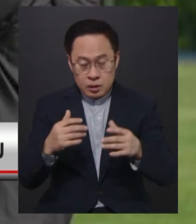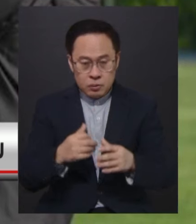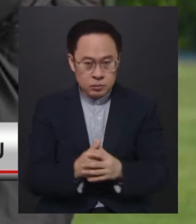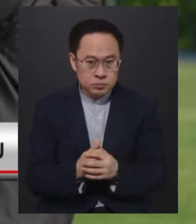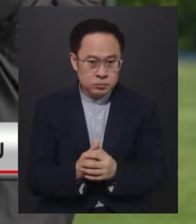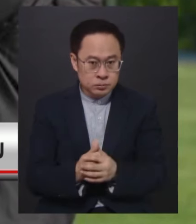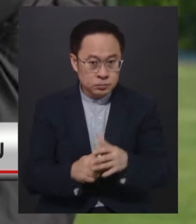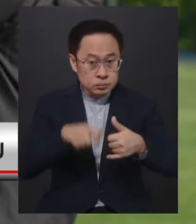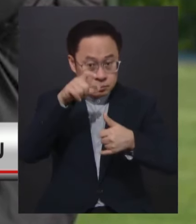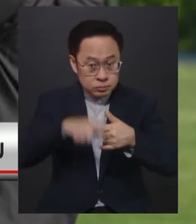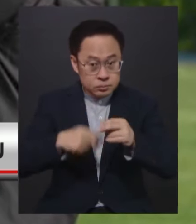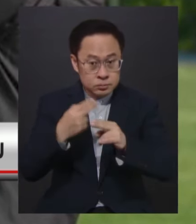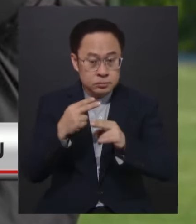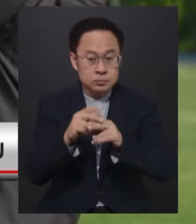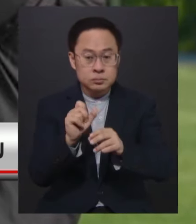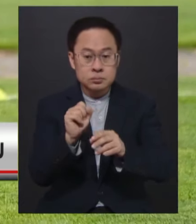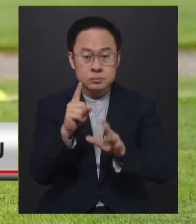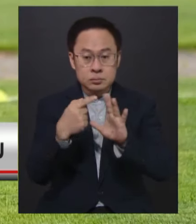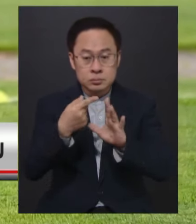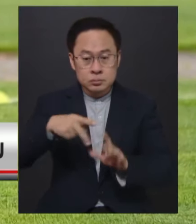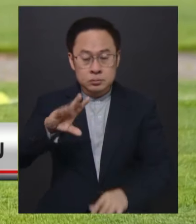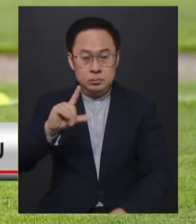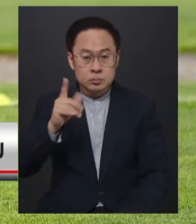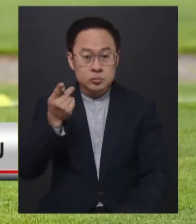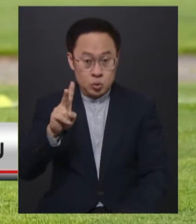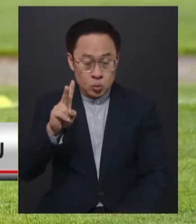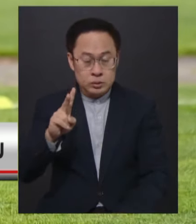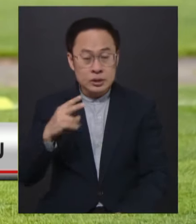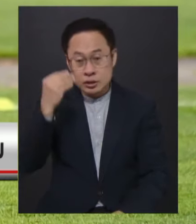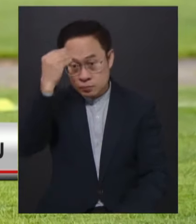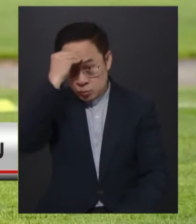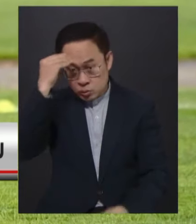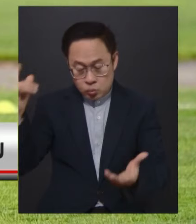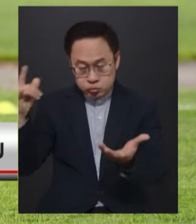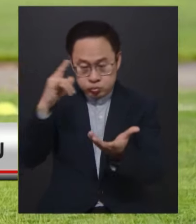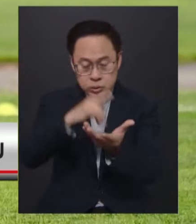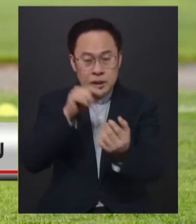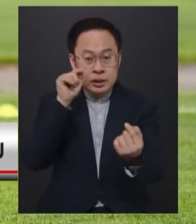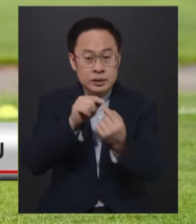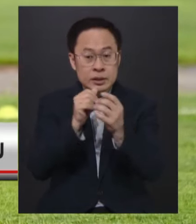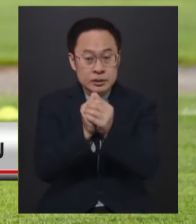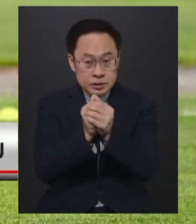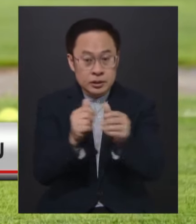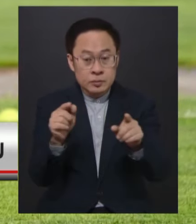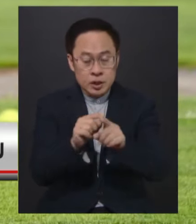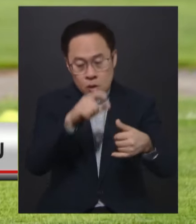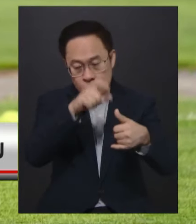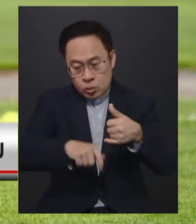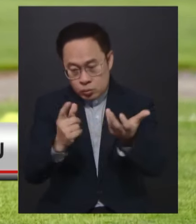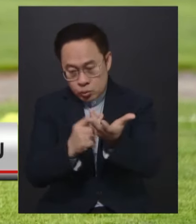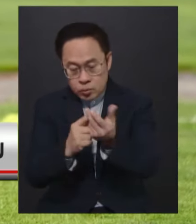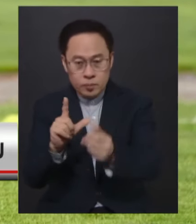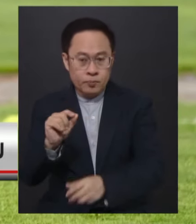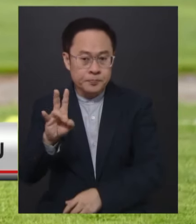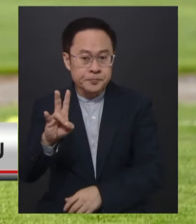ป็นนักเตะรายสุดท้ายครับที่เดินทางตามมาสมทบกับเพื่อนร่วมทีมนะครับซึ่งตอนนี้ช้างศึกของเราก็มีนักเตะครบทั้ง27คนแล้